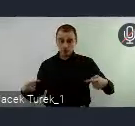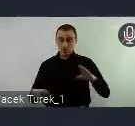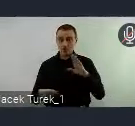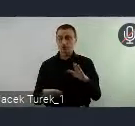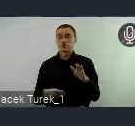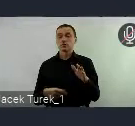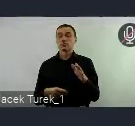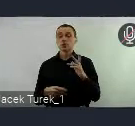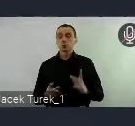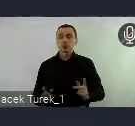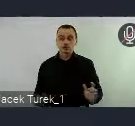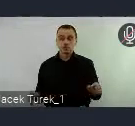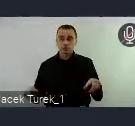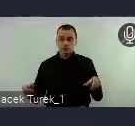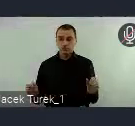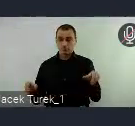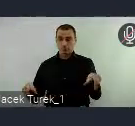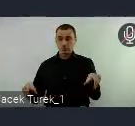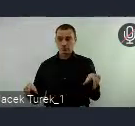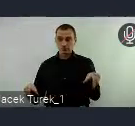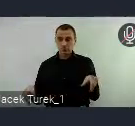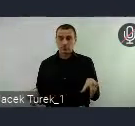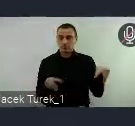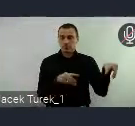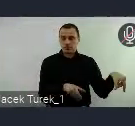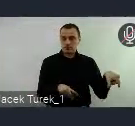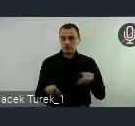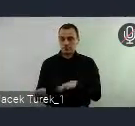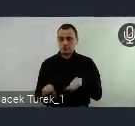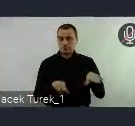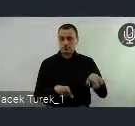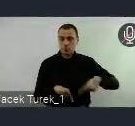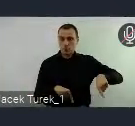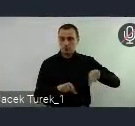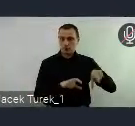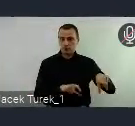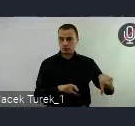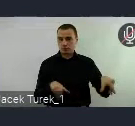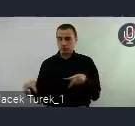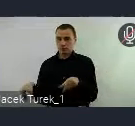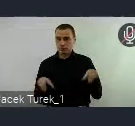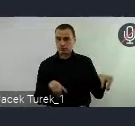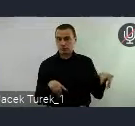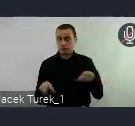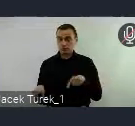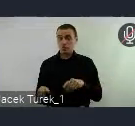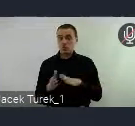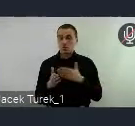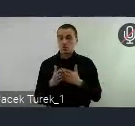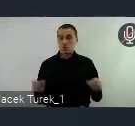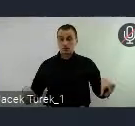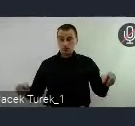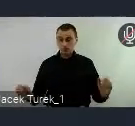możliwość pojechania z jednej strony toalety żeby się przesiąść na sedes kiedy instaluje się uchwyty mocowane na stałe